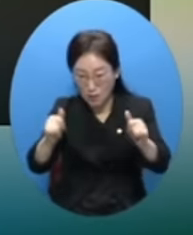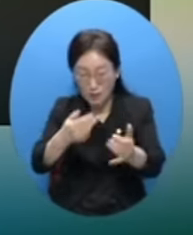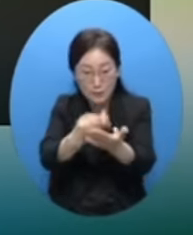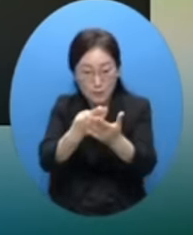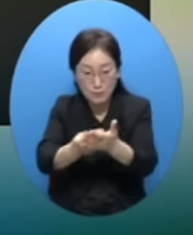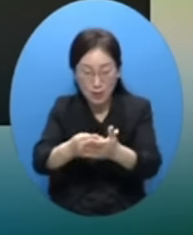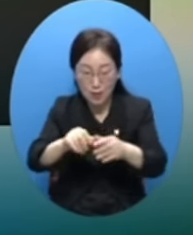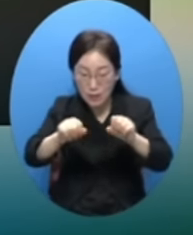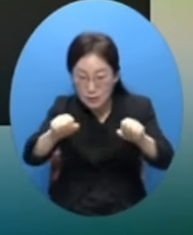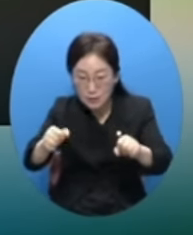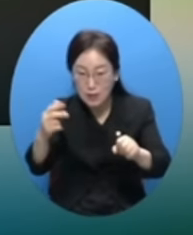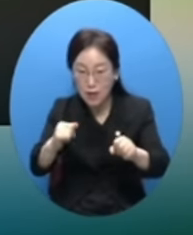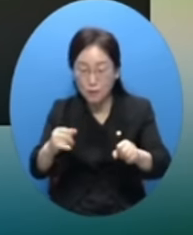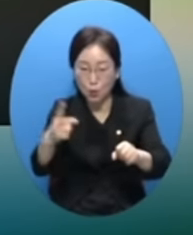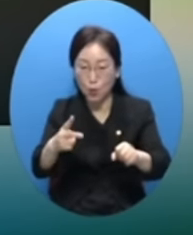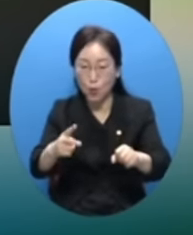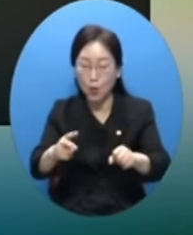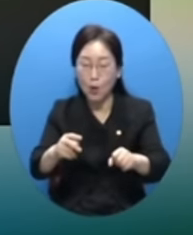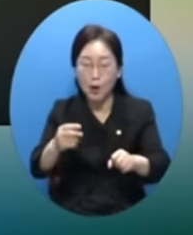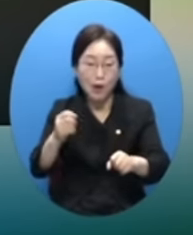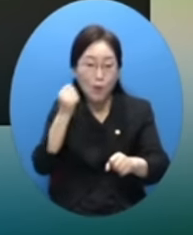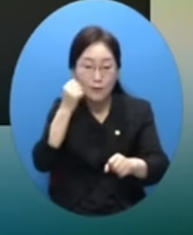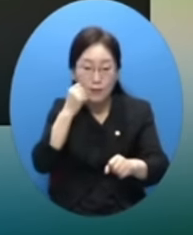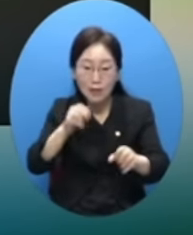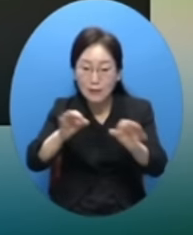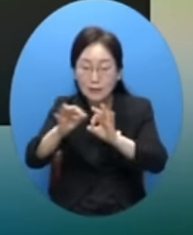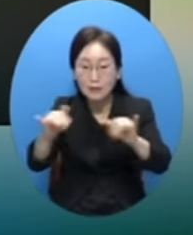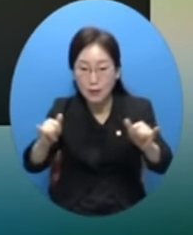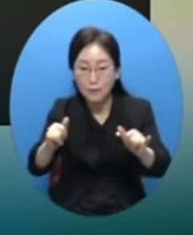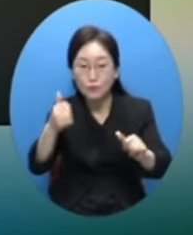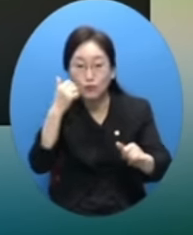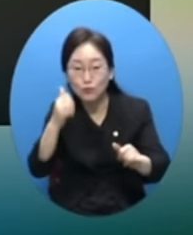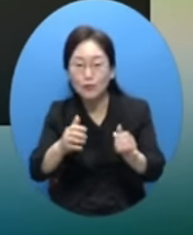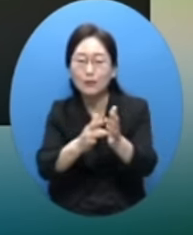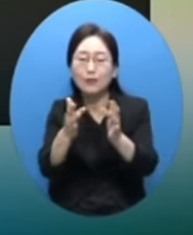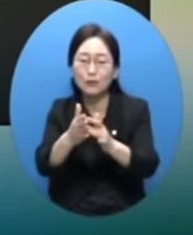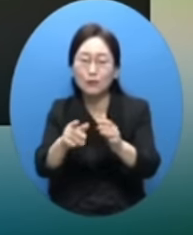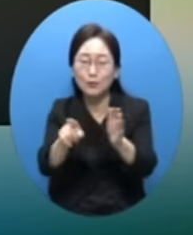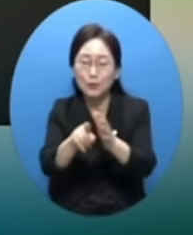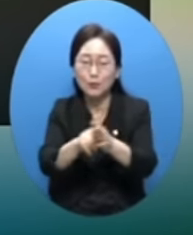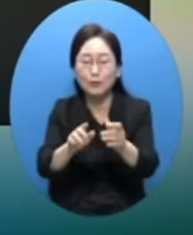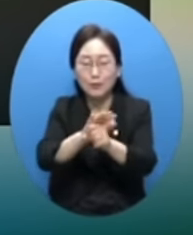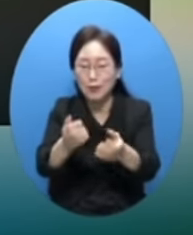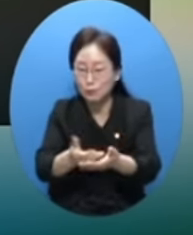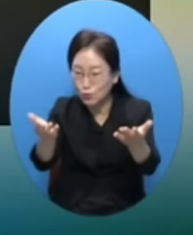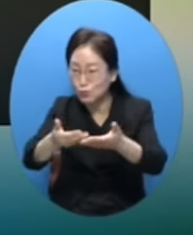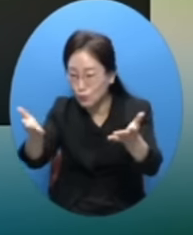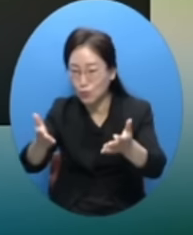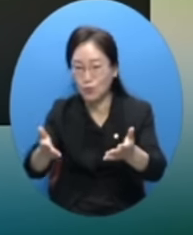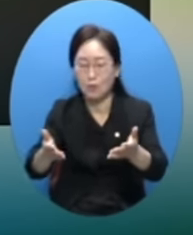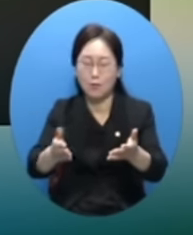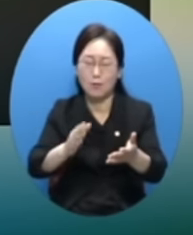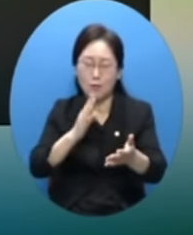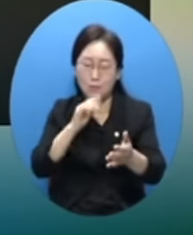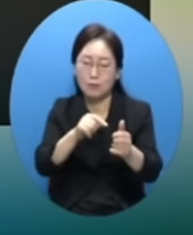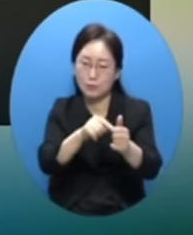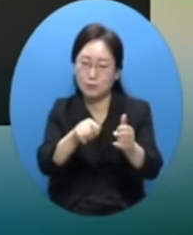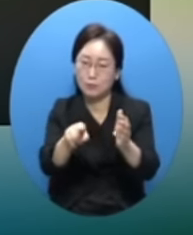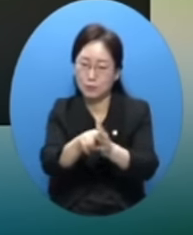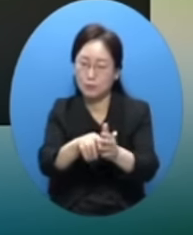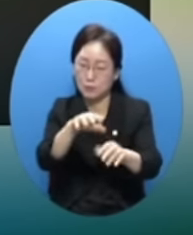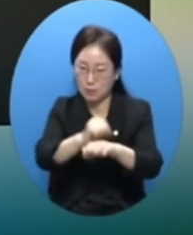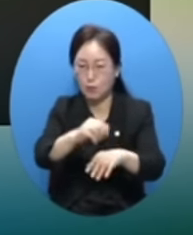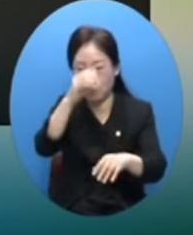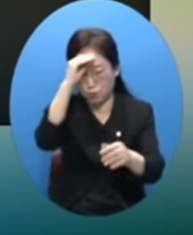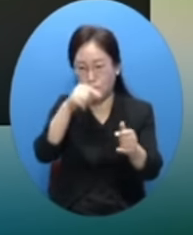닦는 아저씨, 매점 아주머니까지에게도 예수님의 사랑을 나눈 정말 신실한 하나님의 일꾼이었습니다. 지금